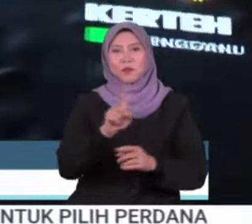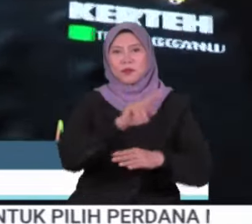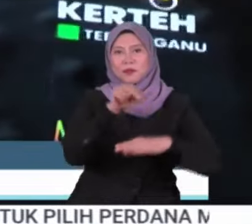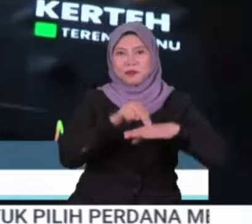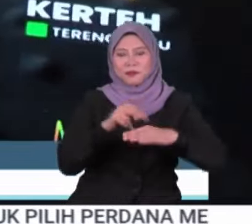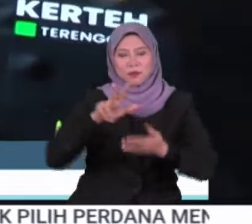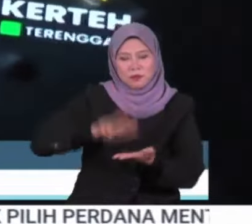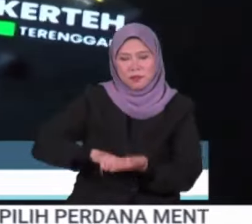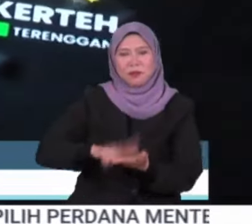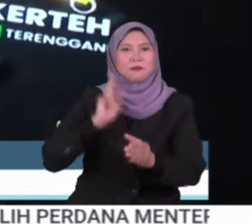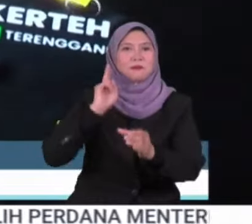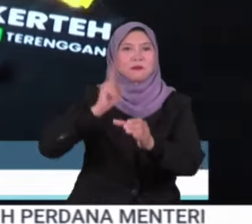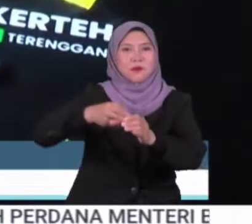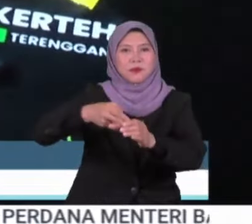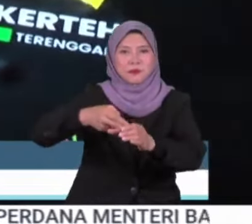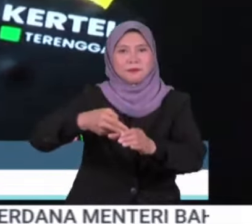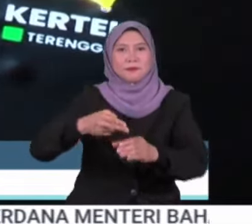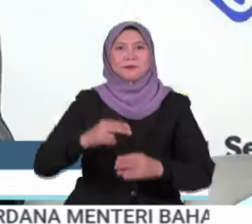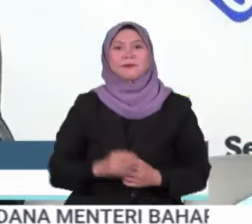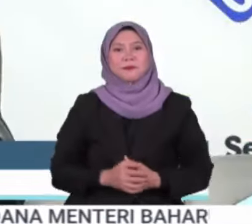telah mengesahkan penyertaan